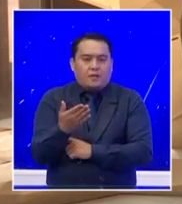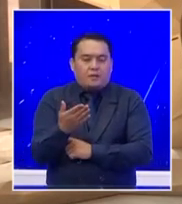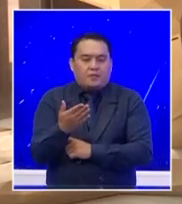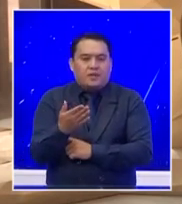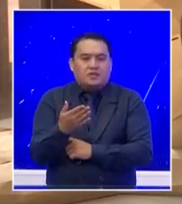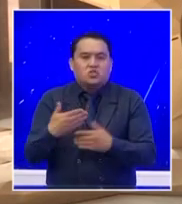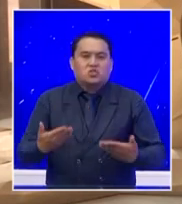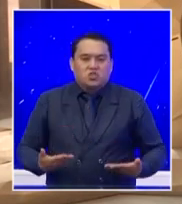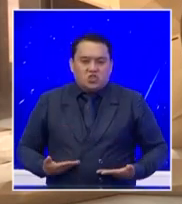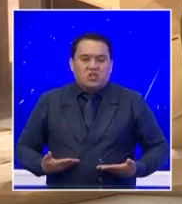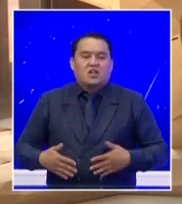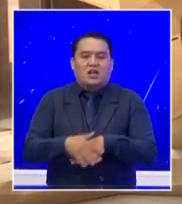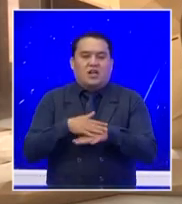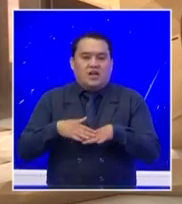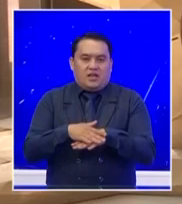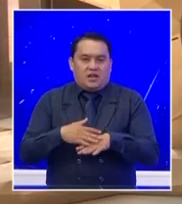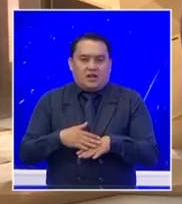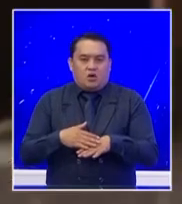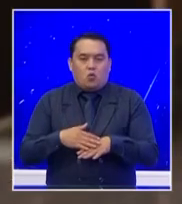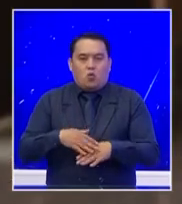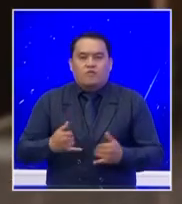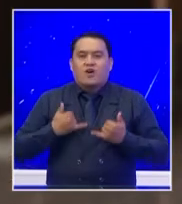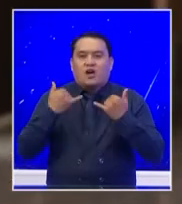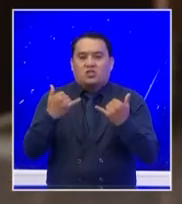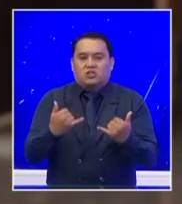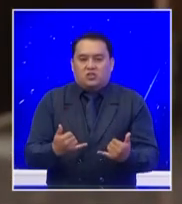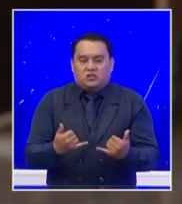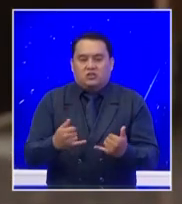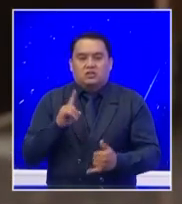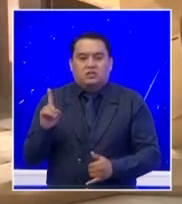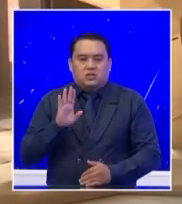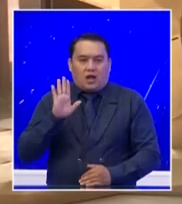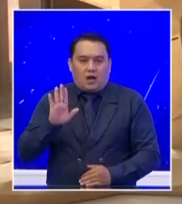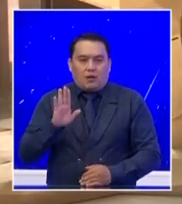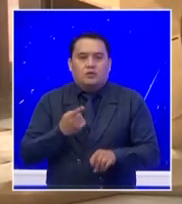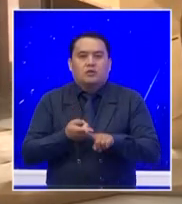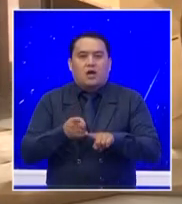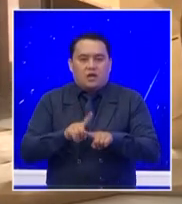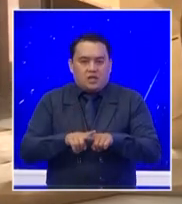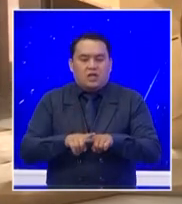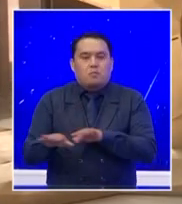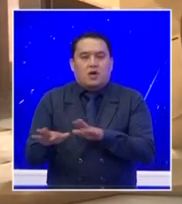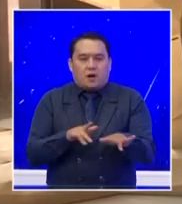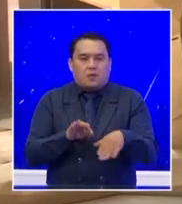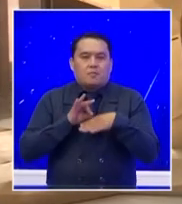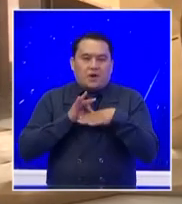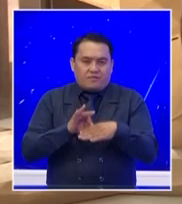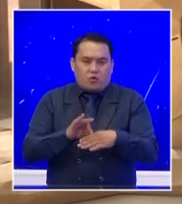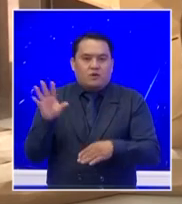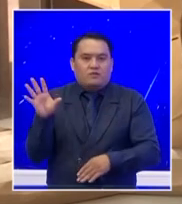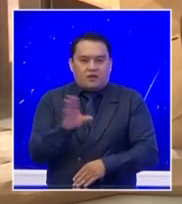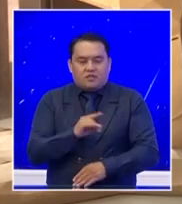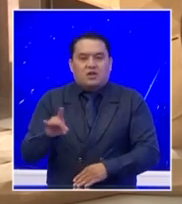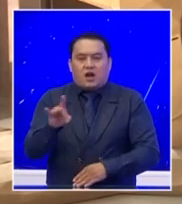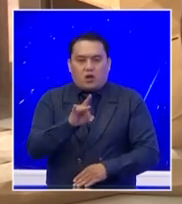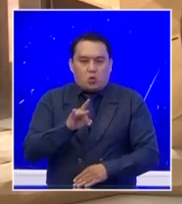образом, жители региона выразили уважение к государственным символам. Подобные мероприятия проводятся во всех